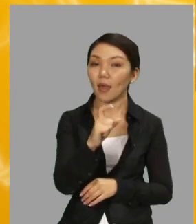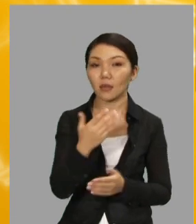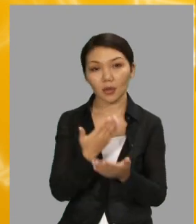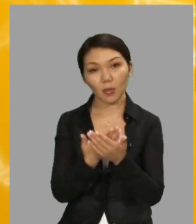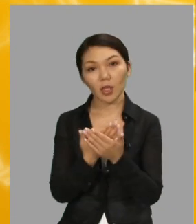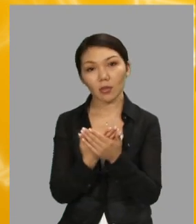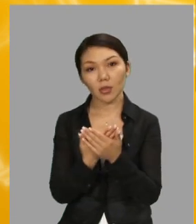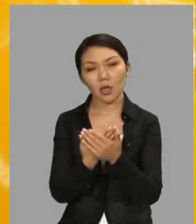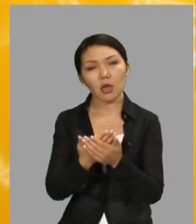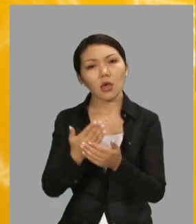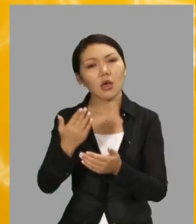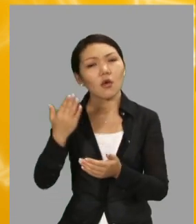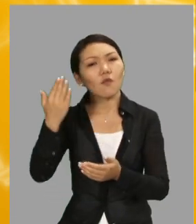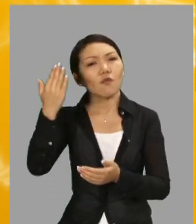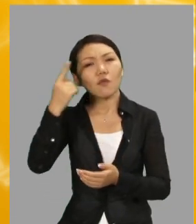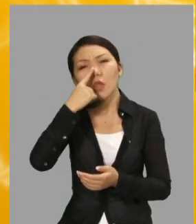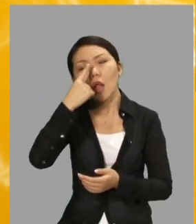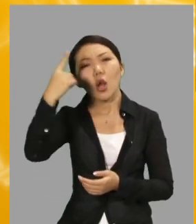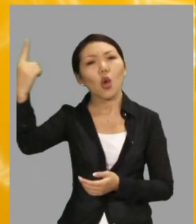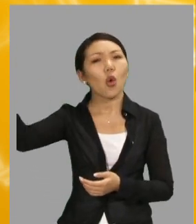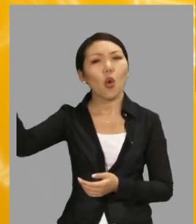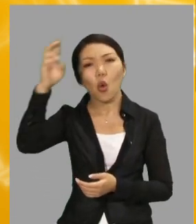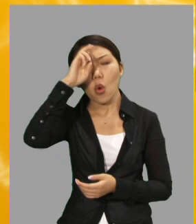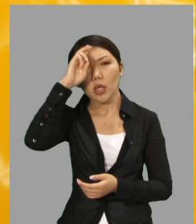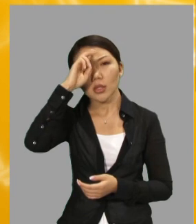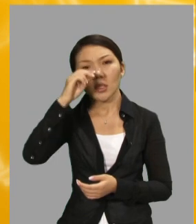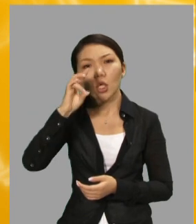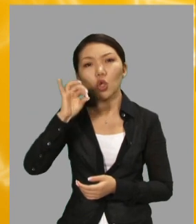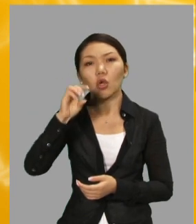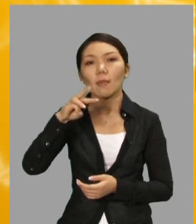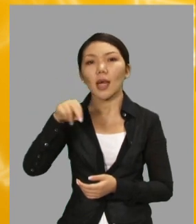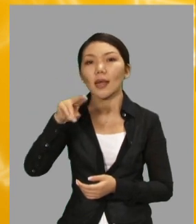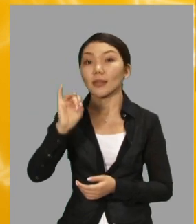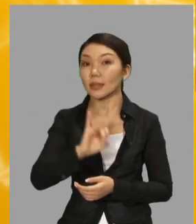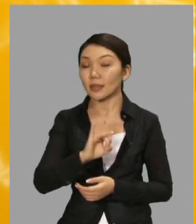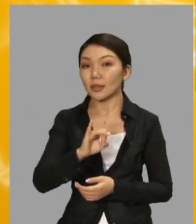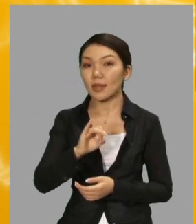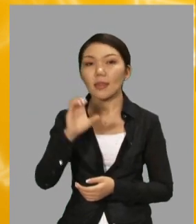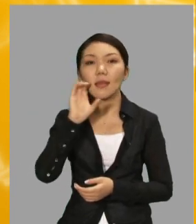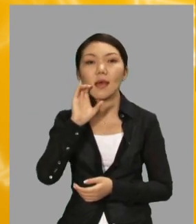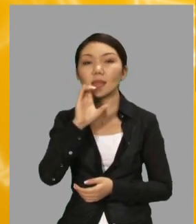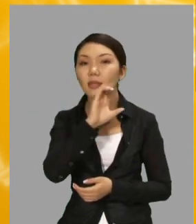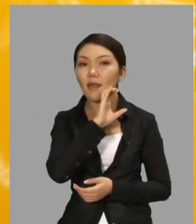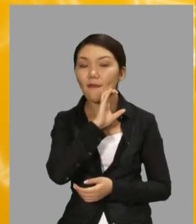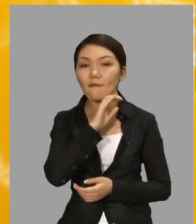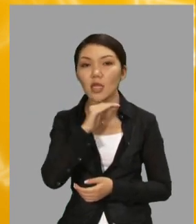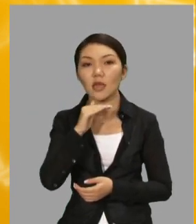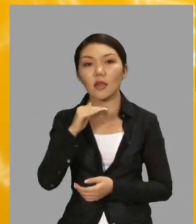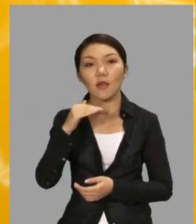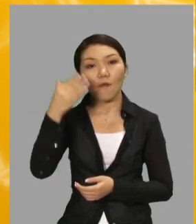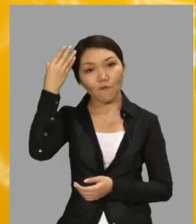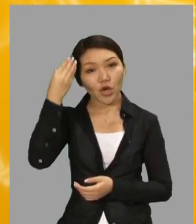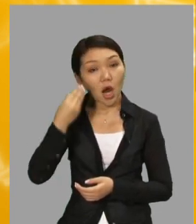Например, в далекой стране Нормандии, на севере Франции, есть